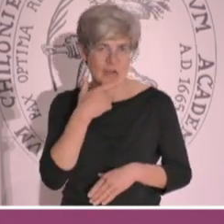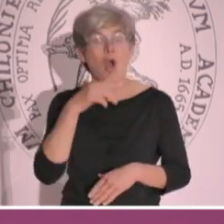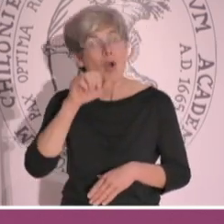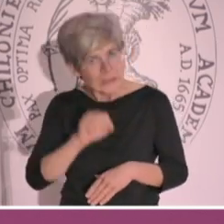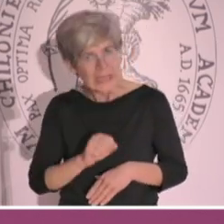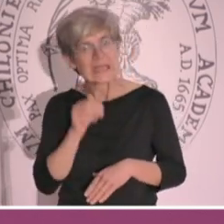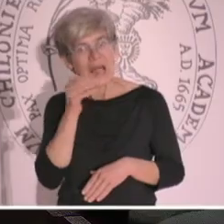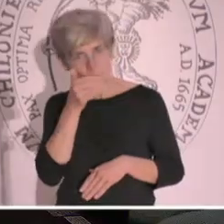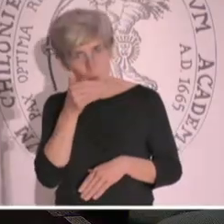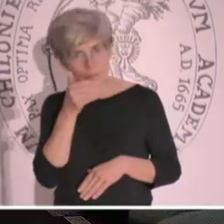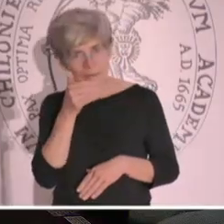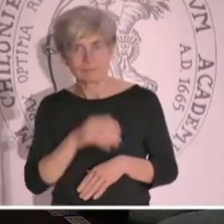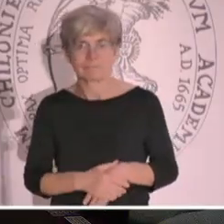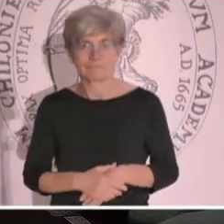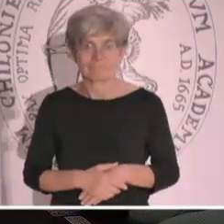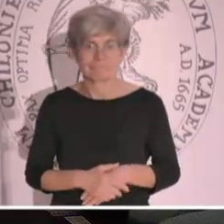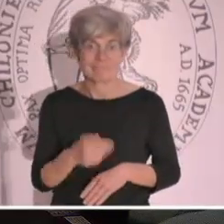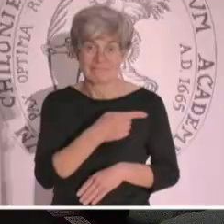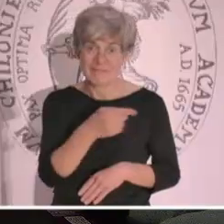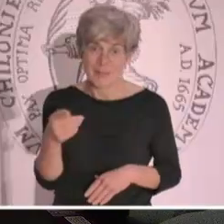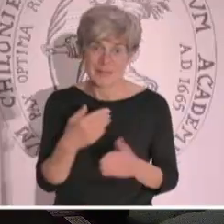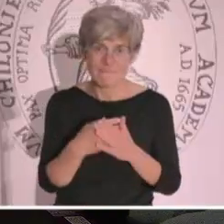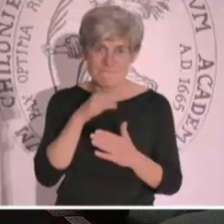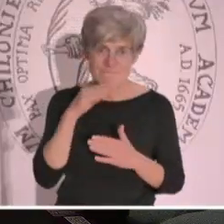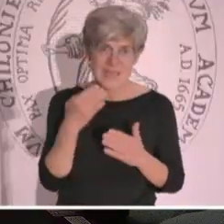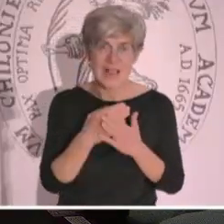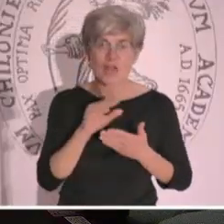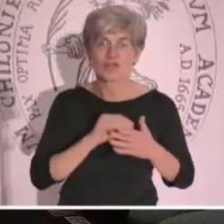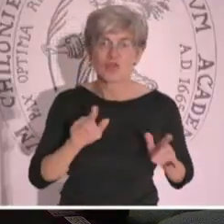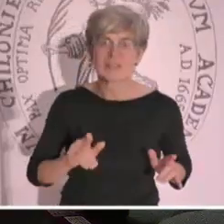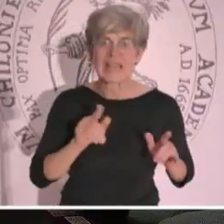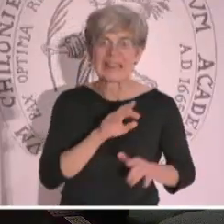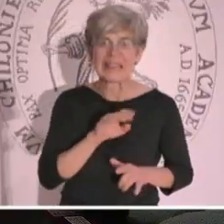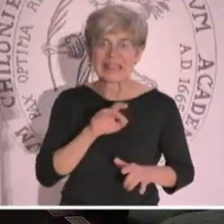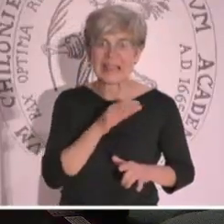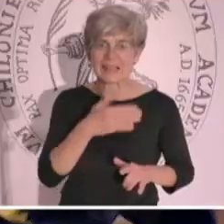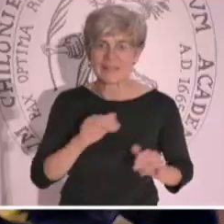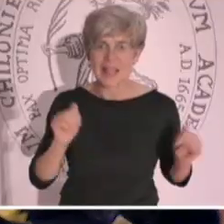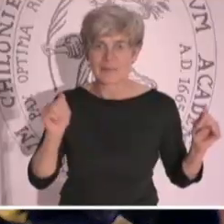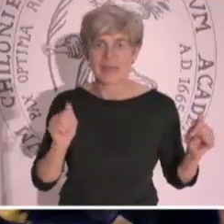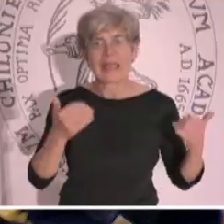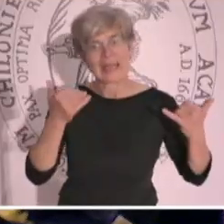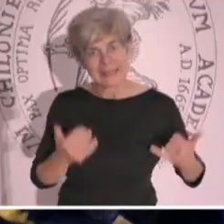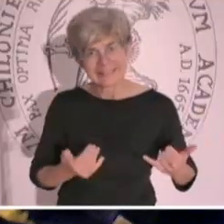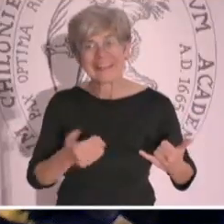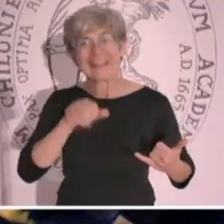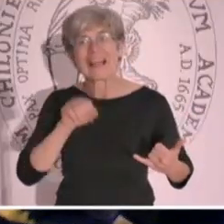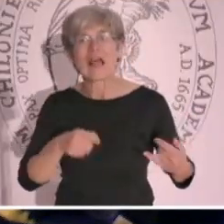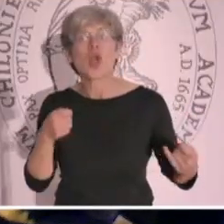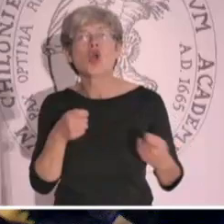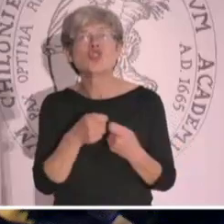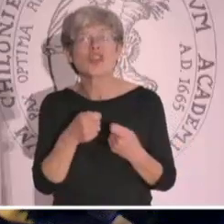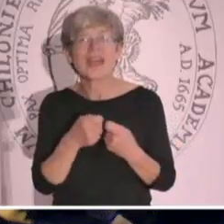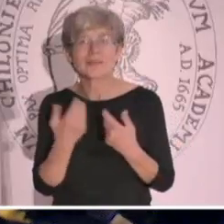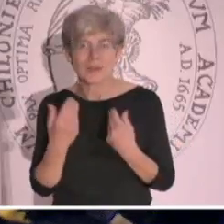Ja, auch Sie freuen sich wahrscheinlich nach all den digitalen Monaten auf Kontakt und darauf, was Neues kennenzulernen. Vielleicht nutzen Sie dafür auch in unserer Mensa